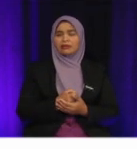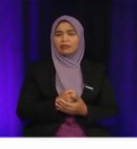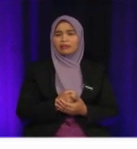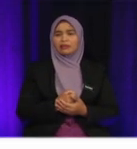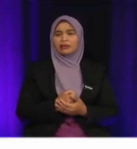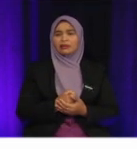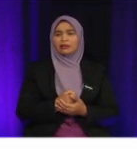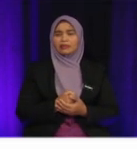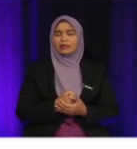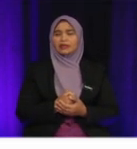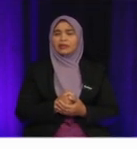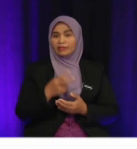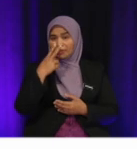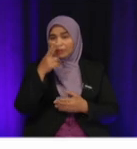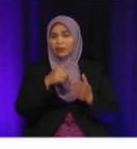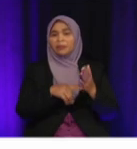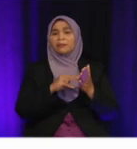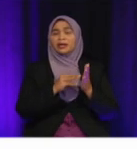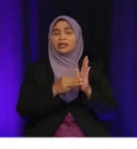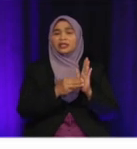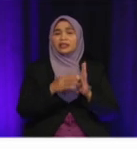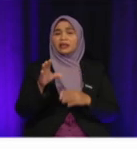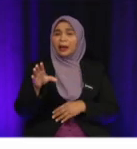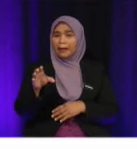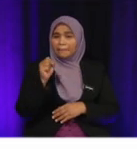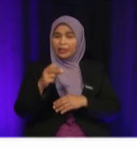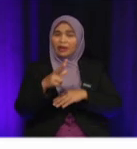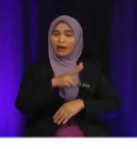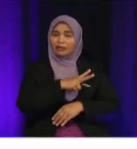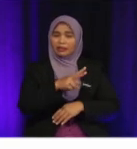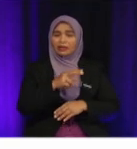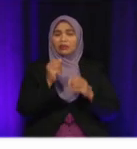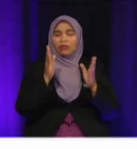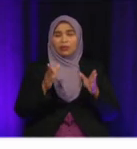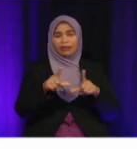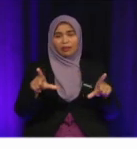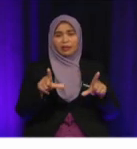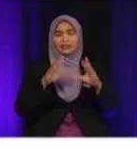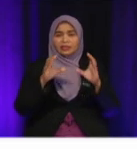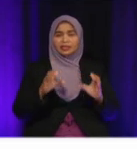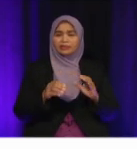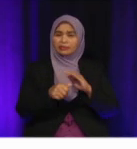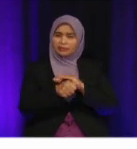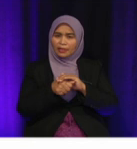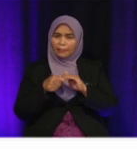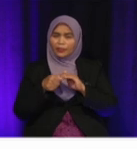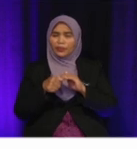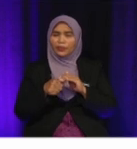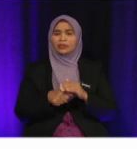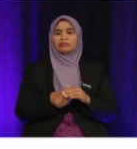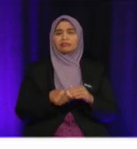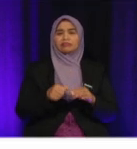ke tu kan? Tak, kita tengok dulu maksud dia. Mengambil harta orang lain secara tersembunyi. Maksudnya